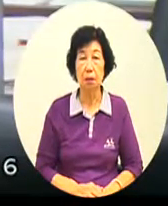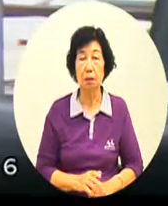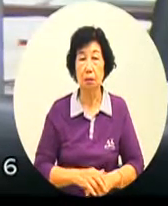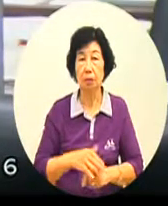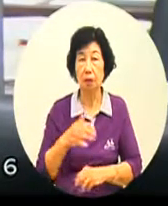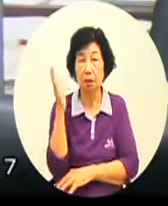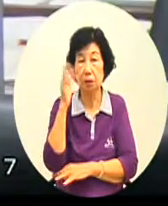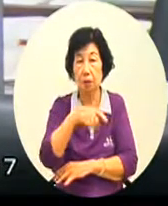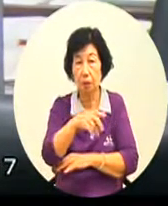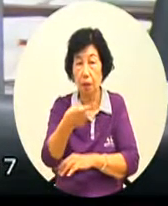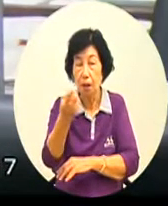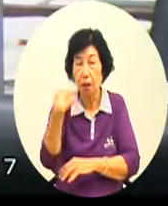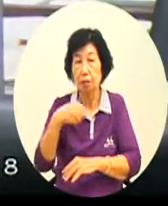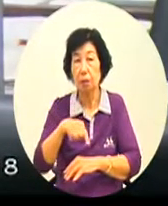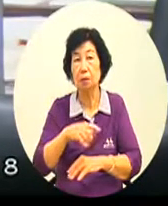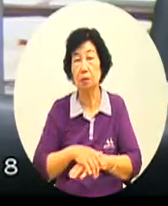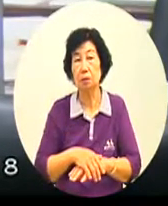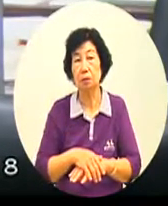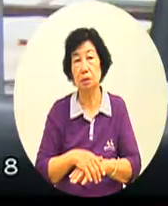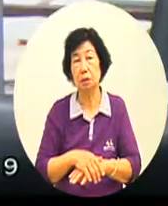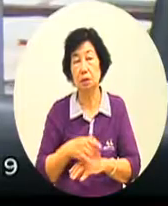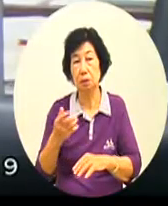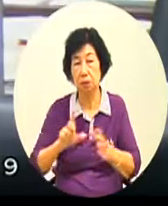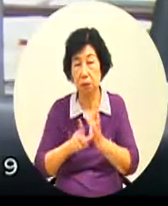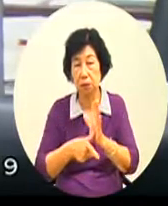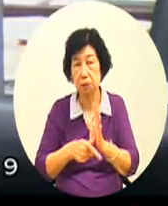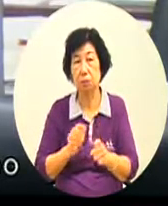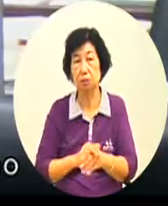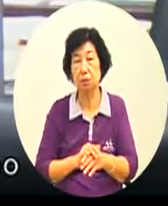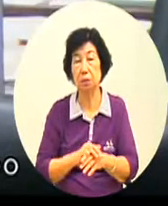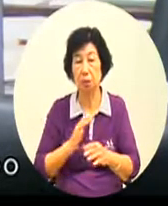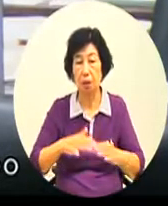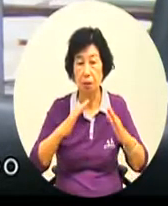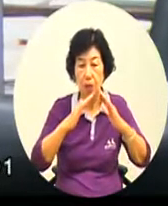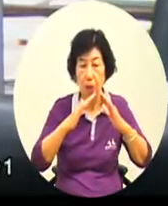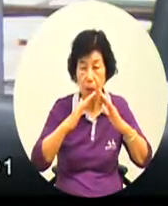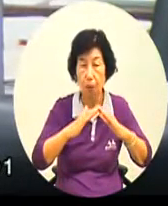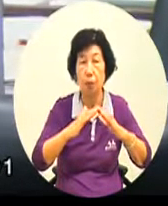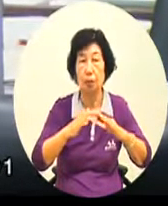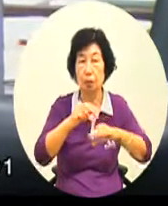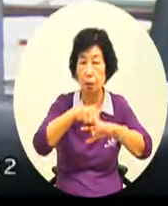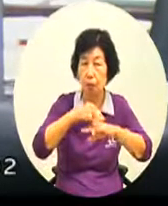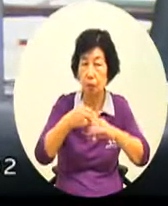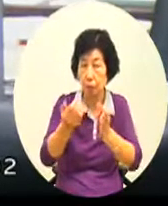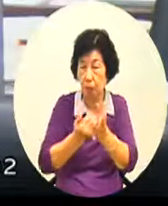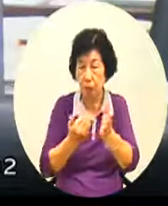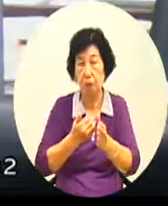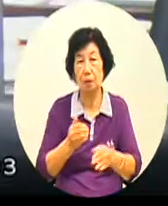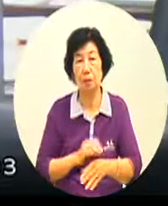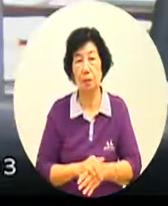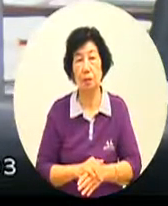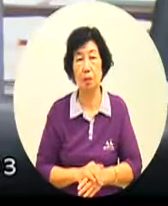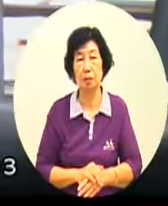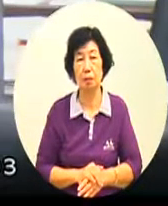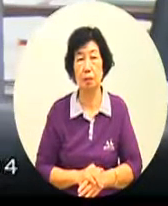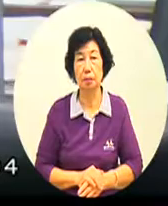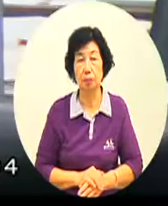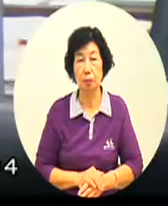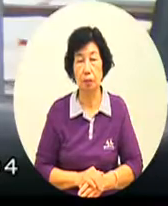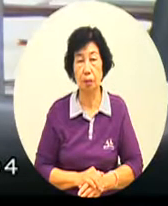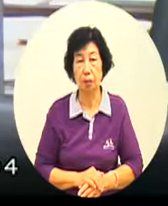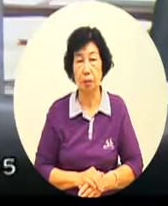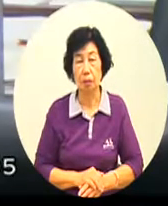也很早啊，你再回去查查看他们的时间点，也是在都市计划之前啊。 那 如果在都市计划之前的话，他们就在那个